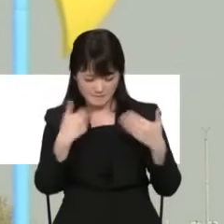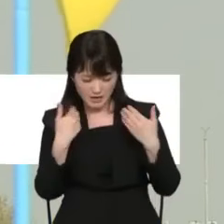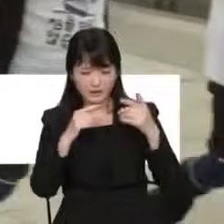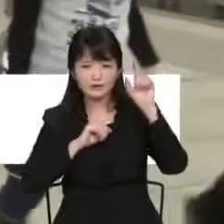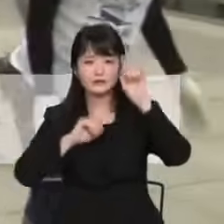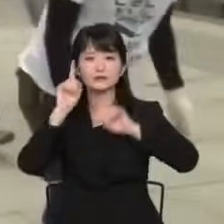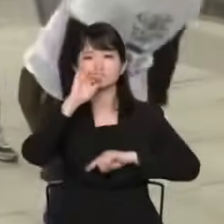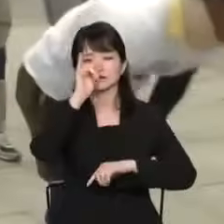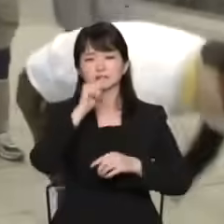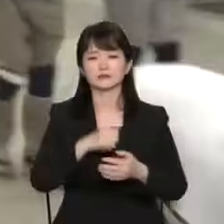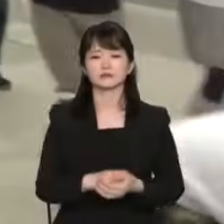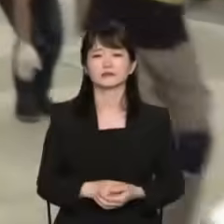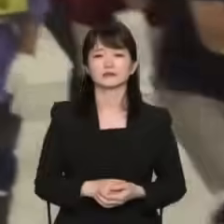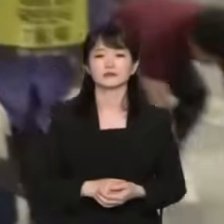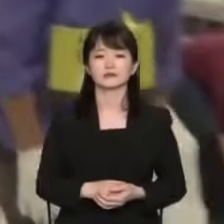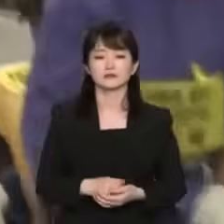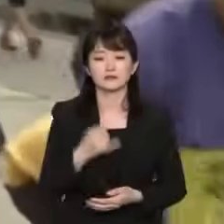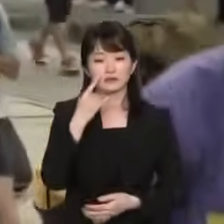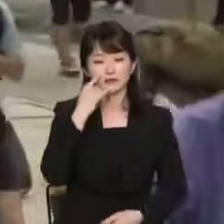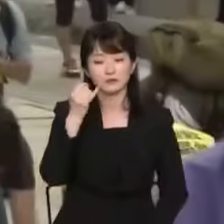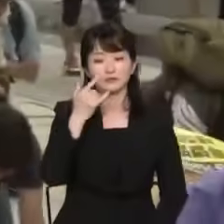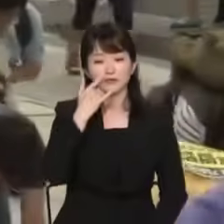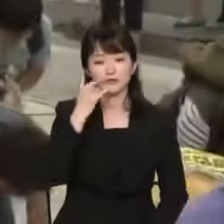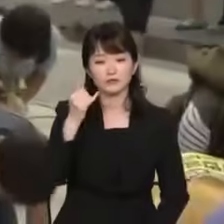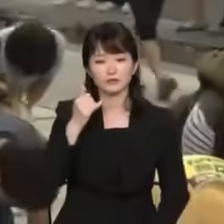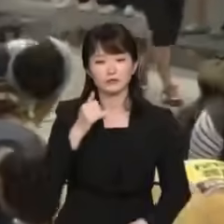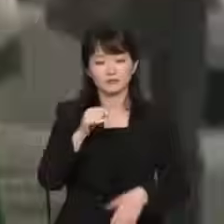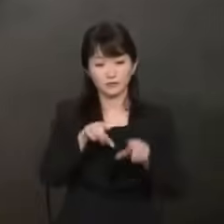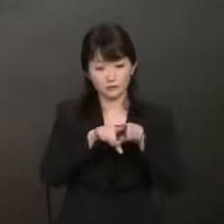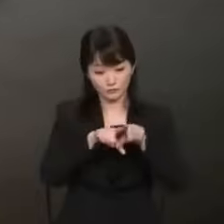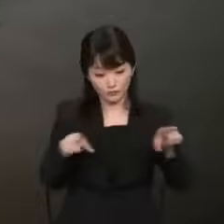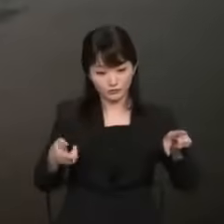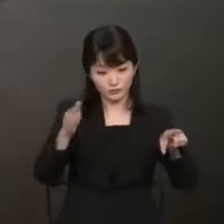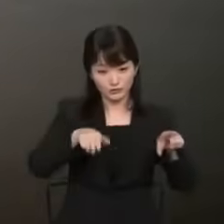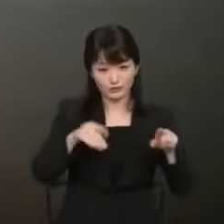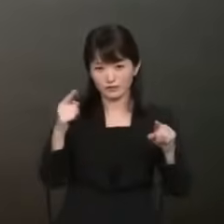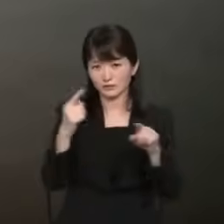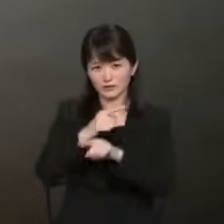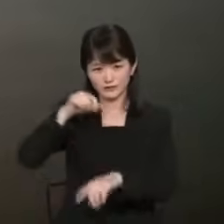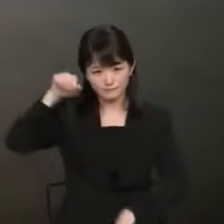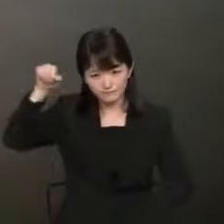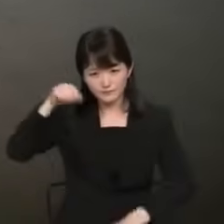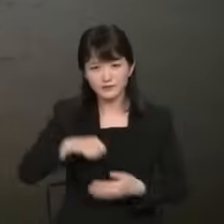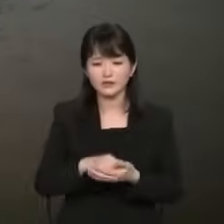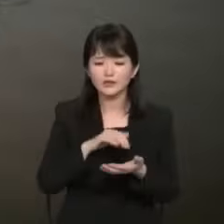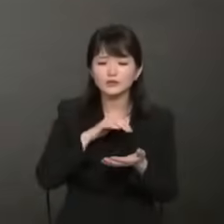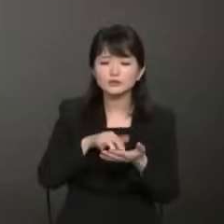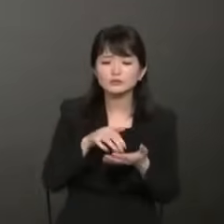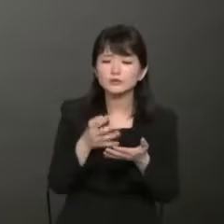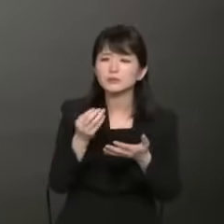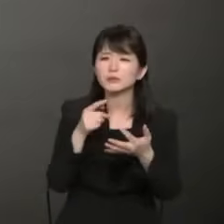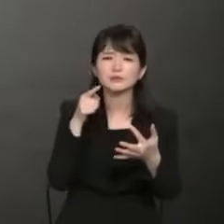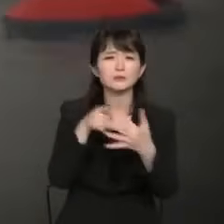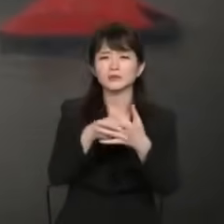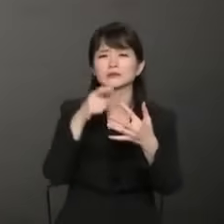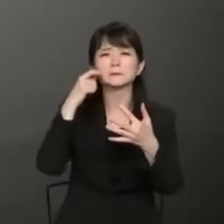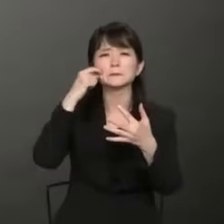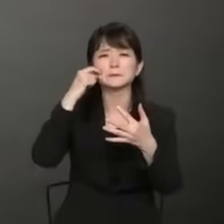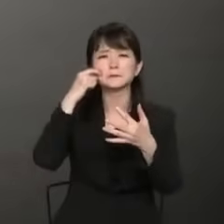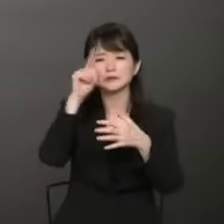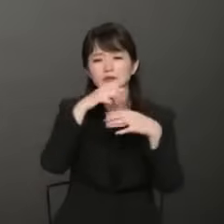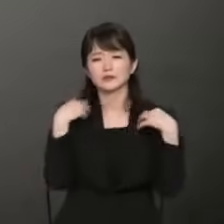입었고. 평범했던 엄마 아빠는 투사가 되어야 했습니다. 제대로 된 숫자조차 파악하지 못했던 정부,